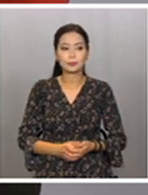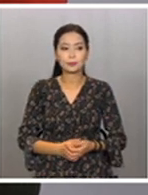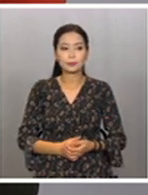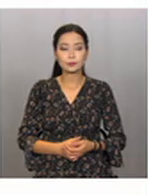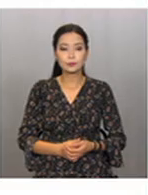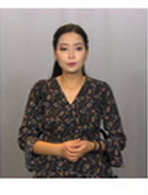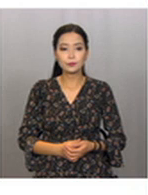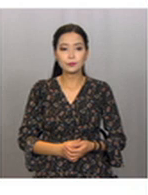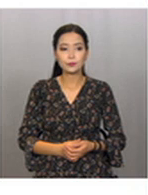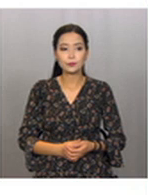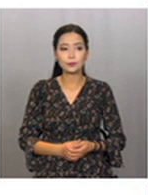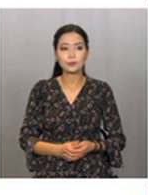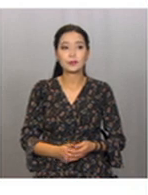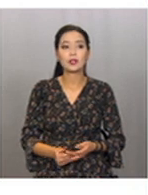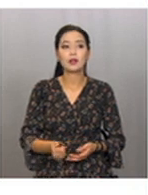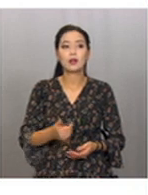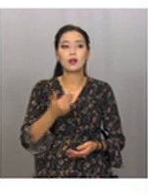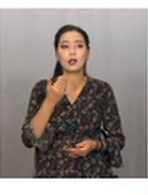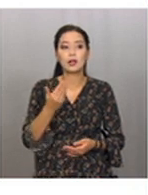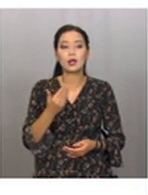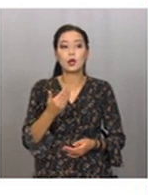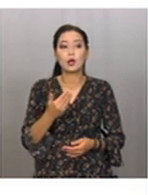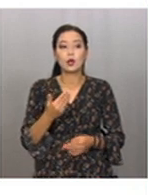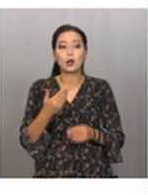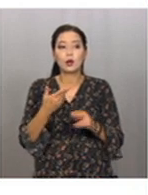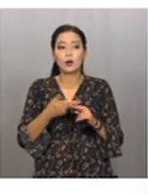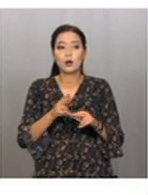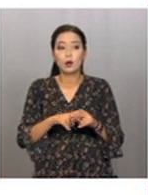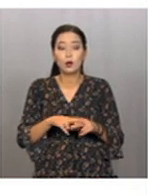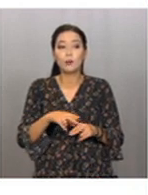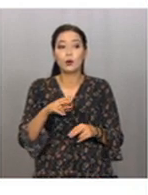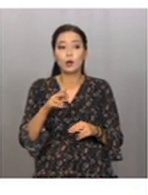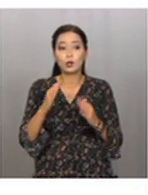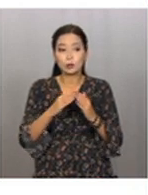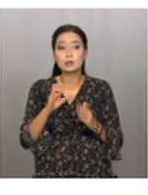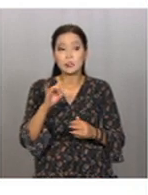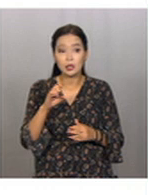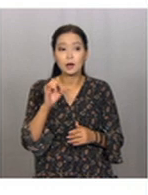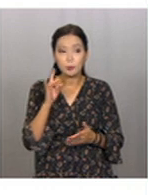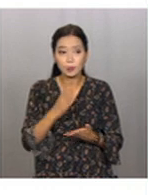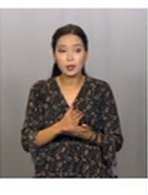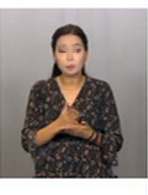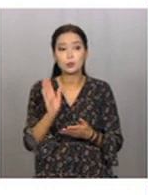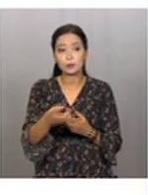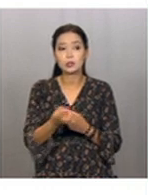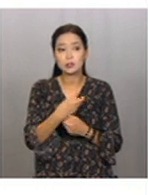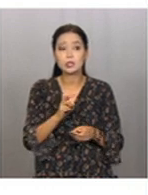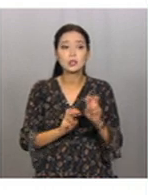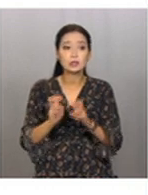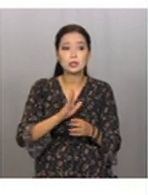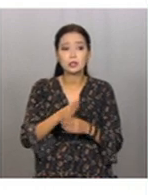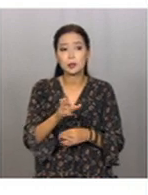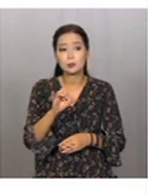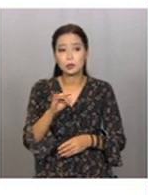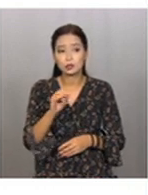Біржан, бұл үйде Сара бар ма? Келсін бері. Іздеген келіп тұрмын Біржан сері. Жолықпай сөз